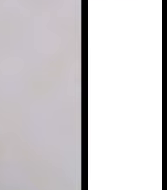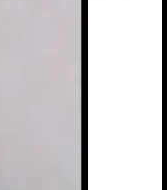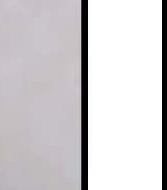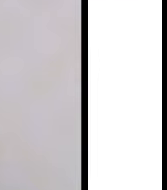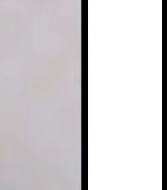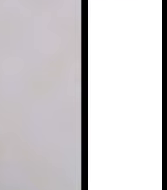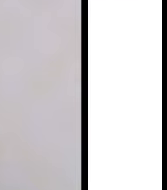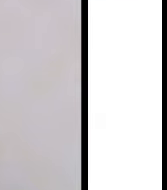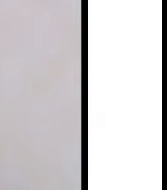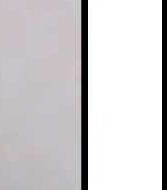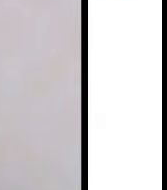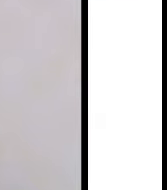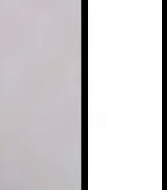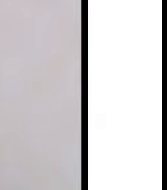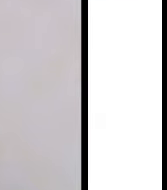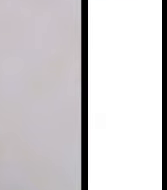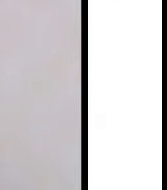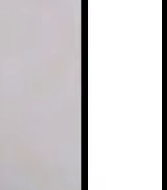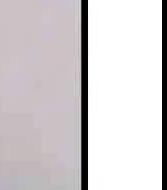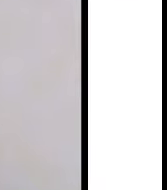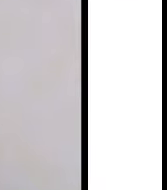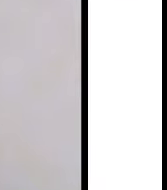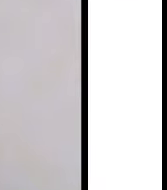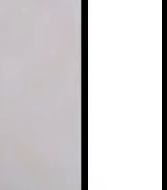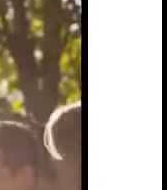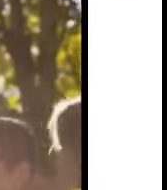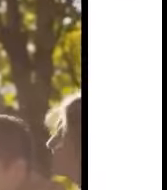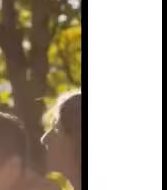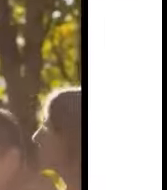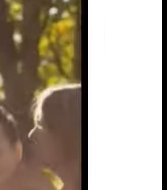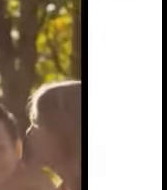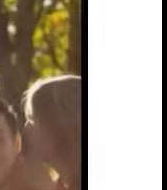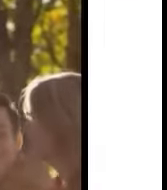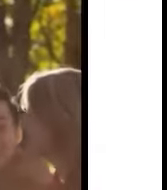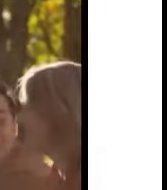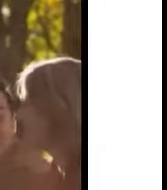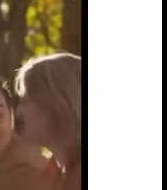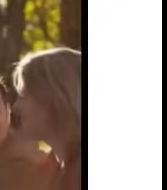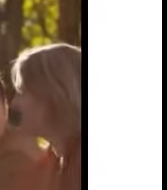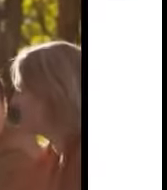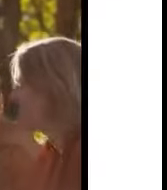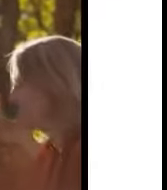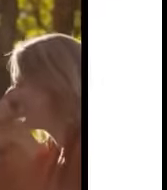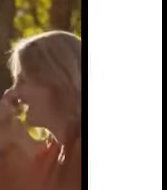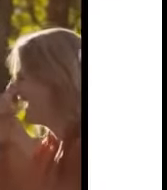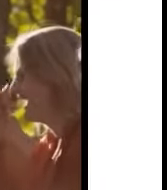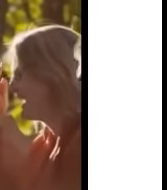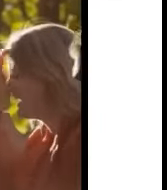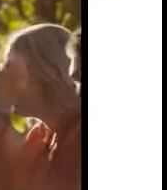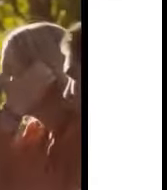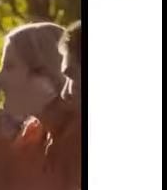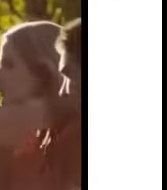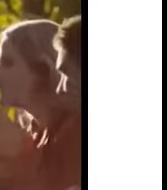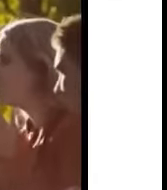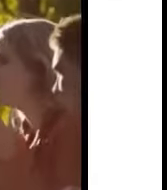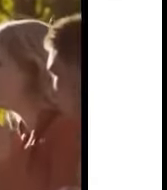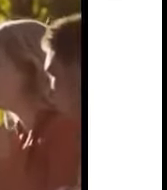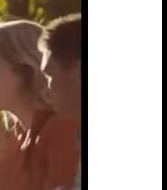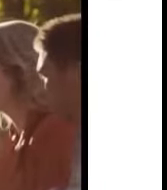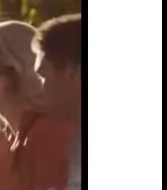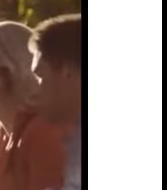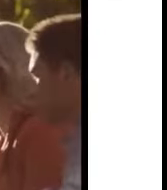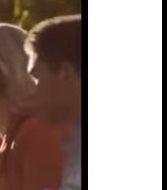dell'egoismo che ci rende predatori delle risorse, coltiviamo il rispetto per i doni della terra, della